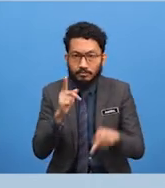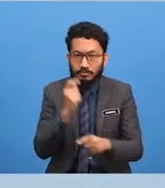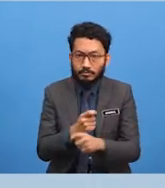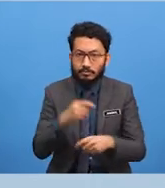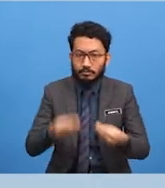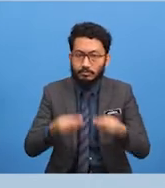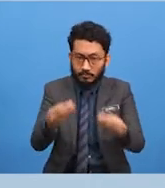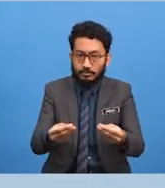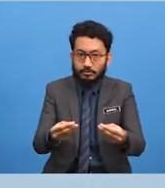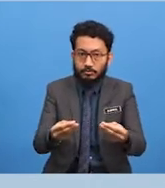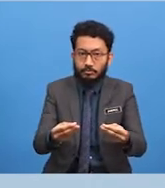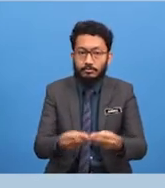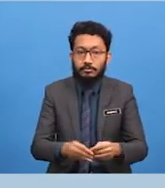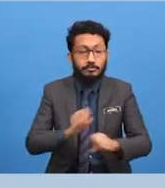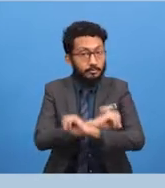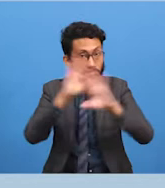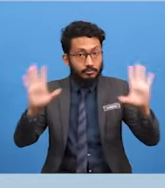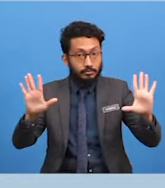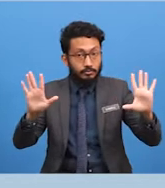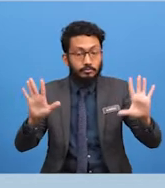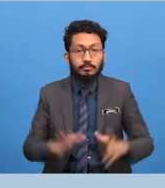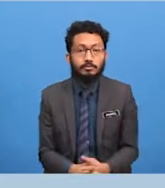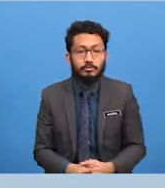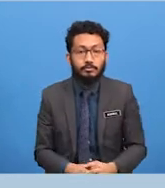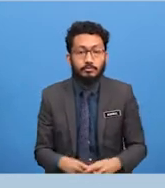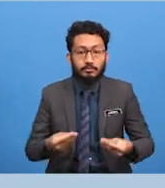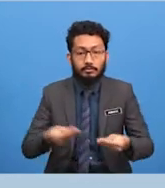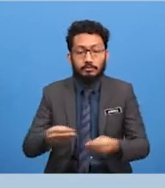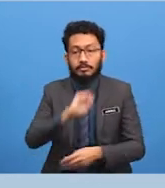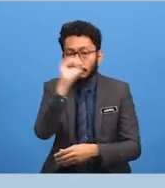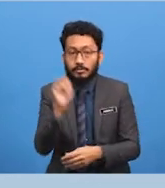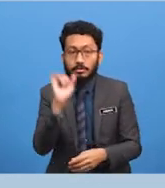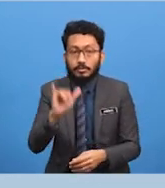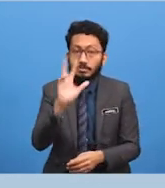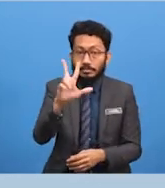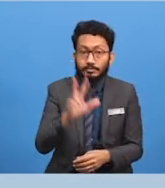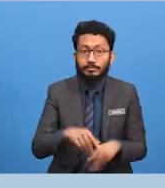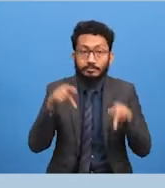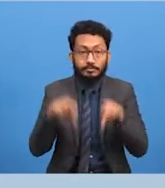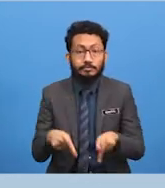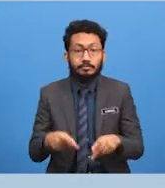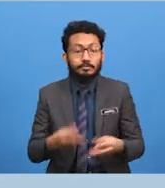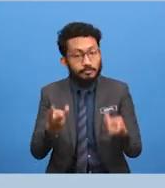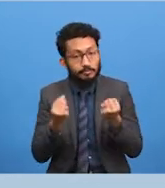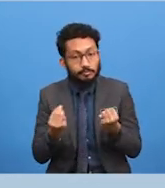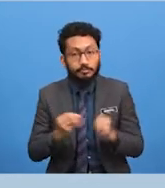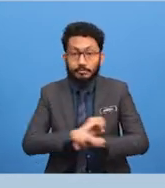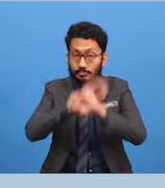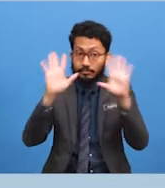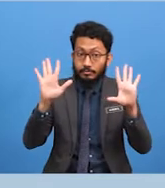yang diberikan iaitu jelaskan. Bagi soalan 3, pelajar dikendaki